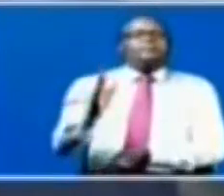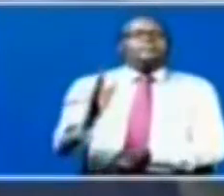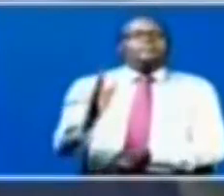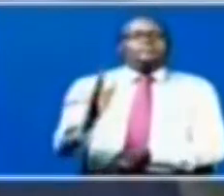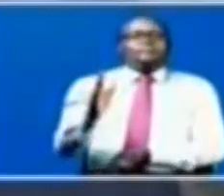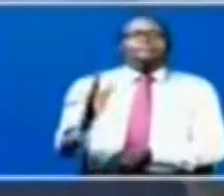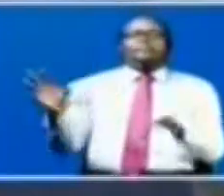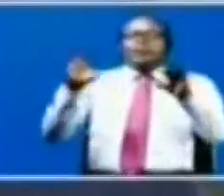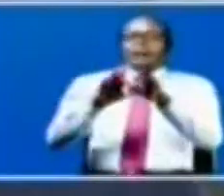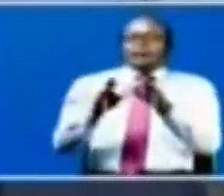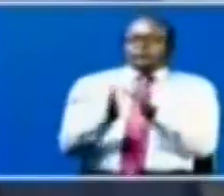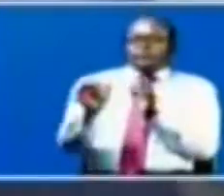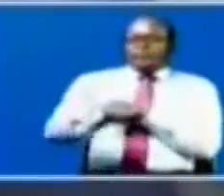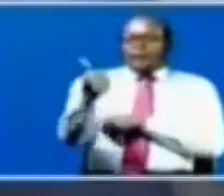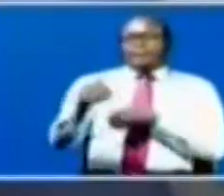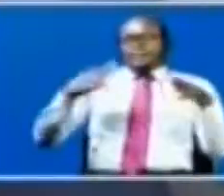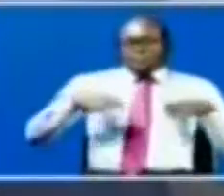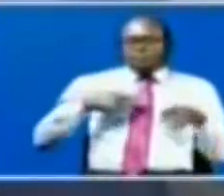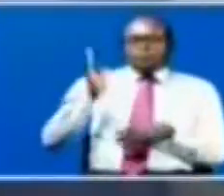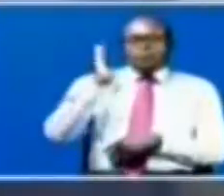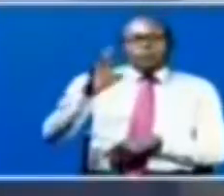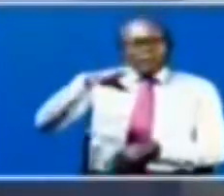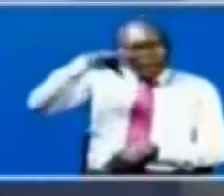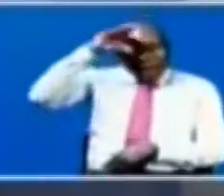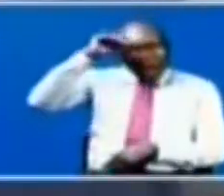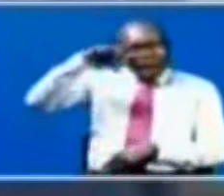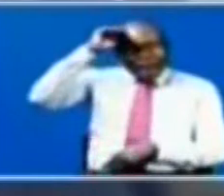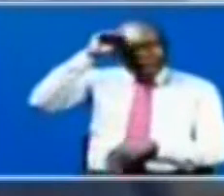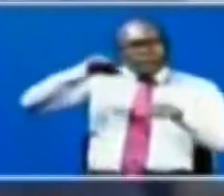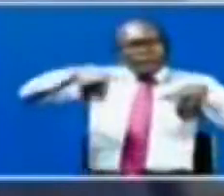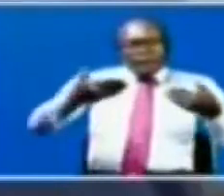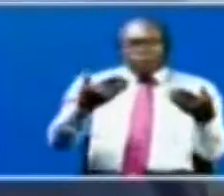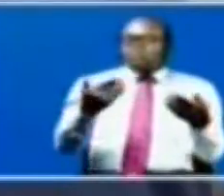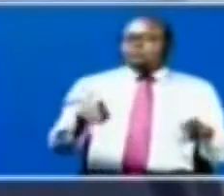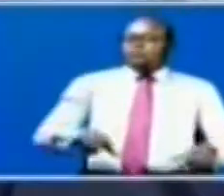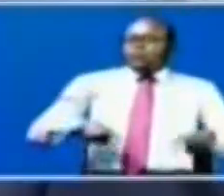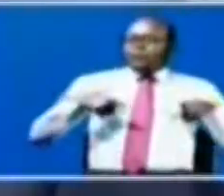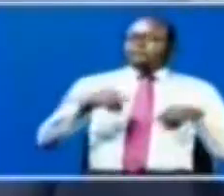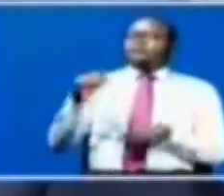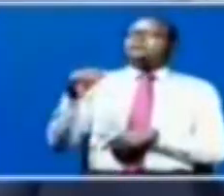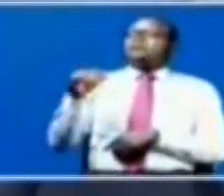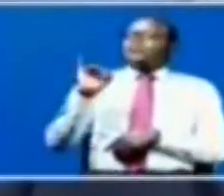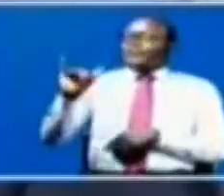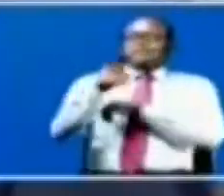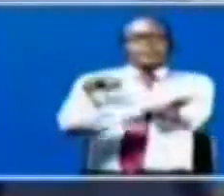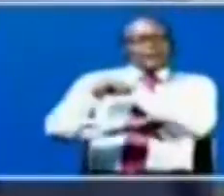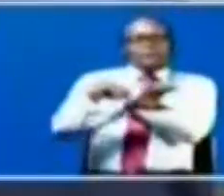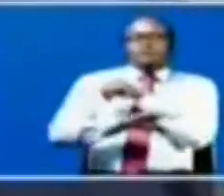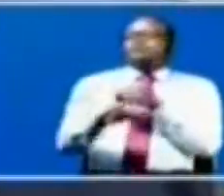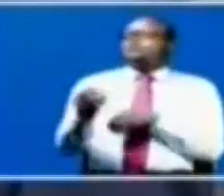they will have links with the Algerians. They will learn the way of life in Algeria, the culture, the